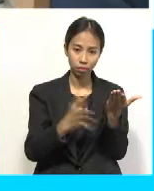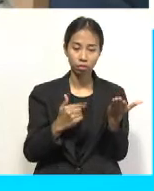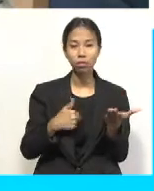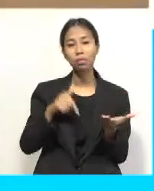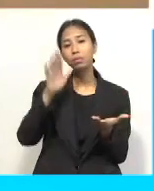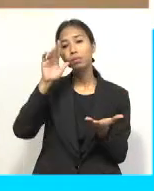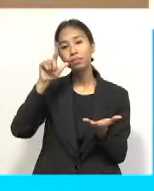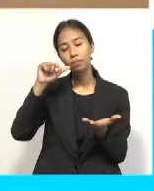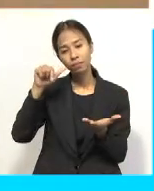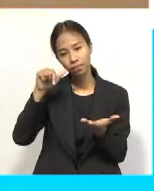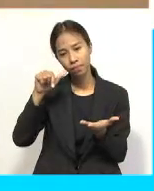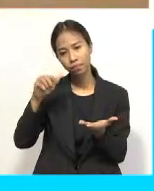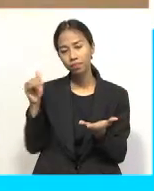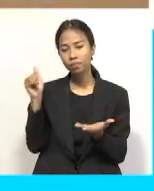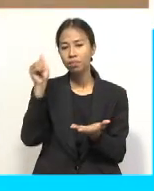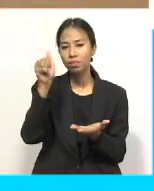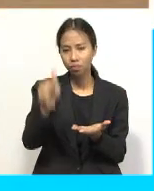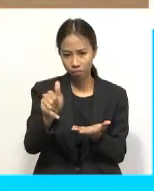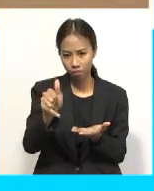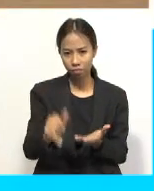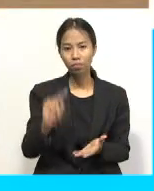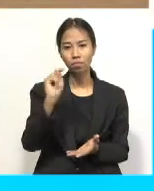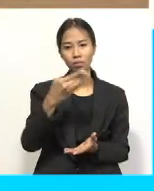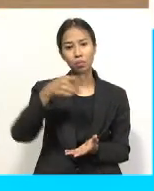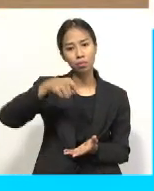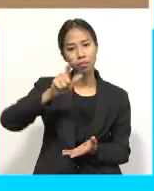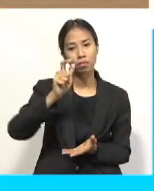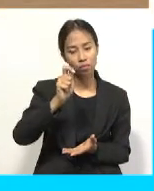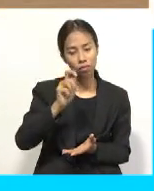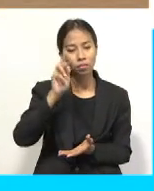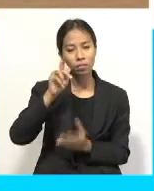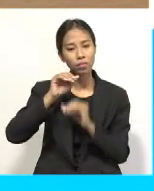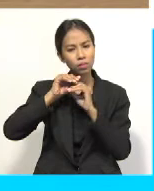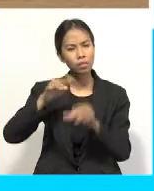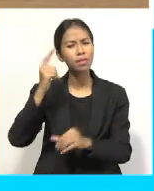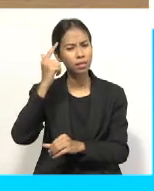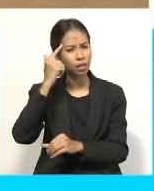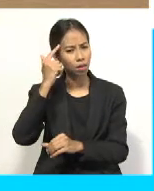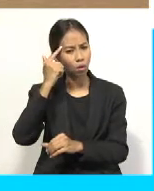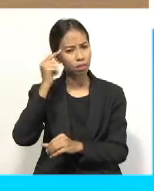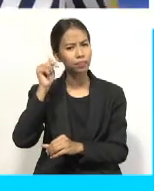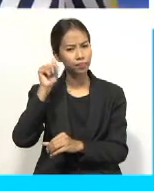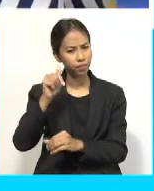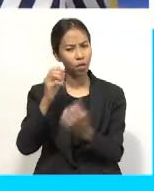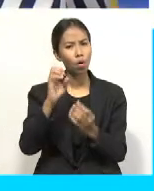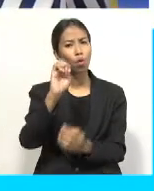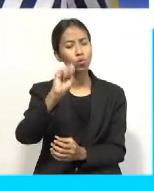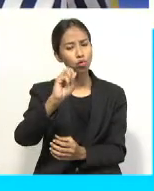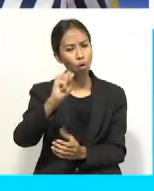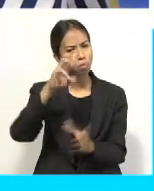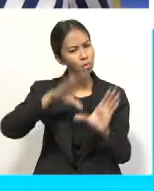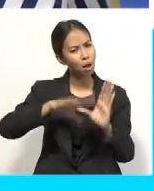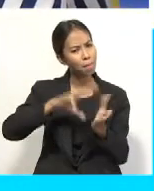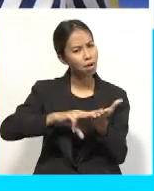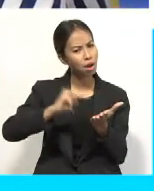ที่ผู้ปกครองเดินทางมารวมถึงทางทปอก็ได้มีการมาแถลงเนี่ยนะคะดูแนวโน้มทิศทางเรื่องของการสอบ TCAS เ